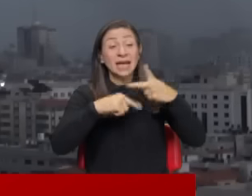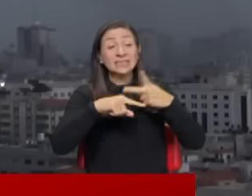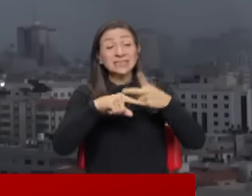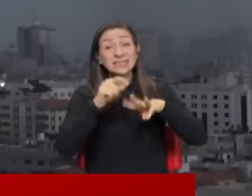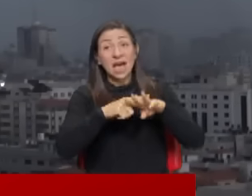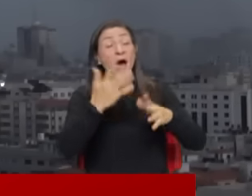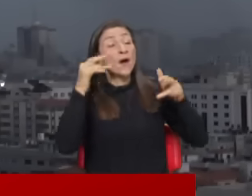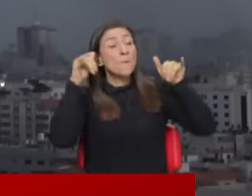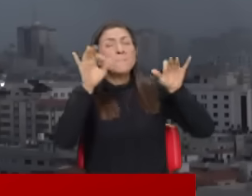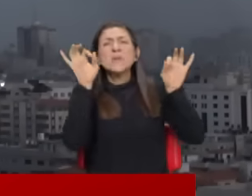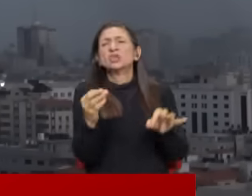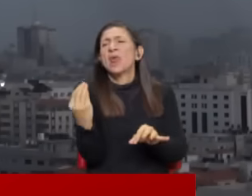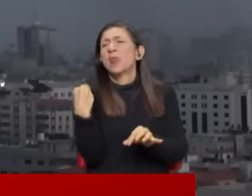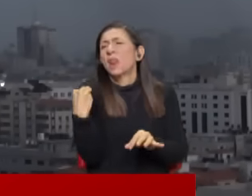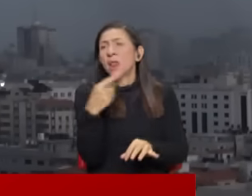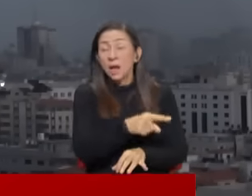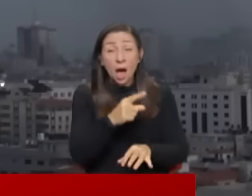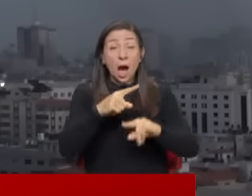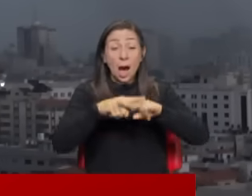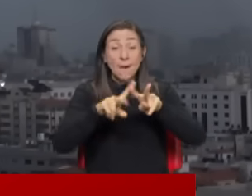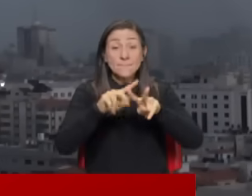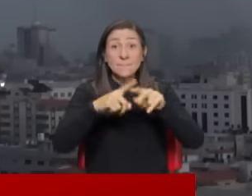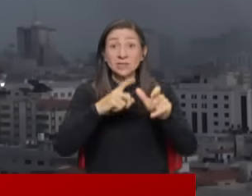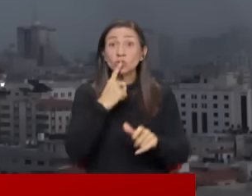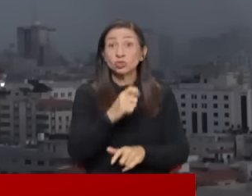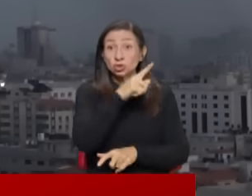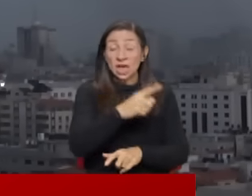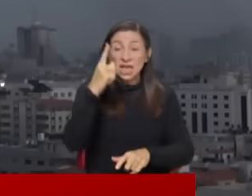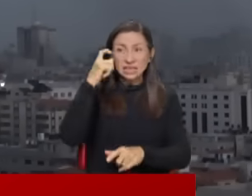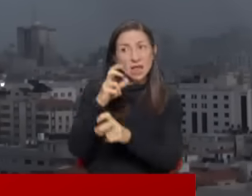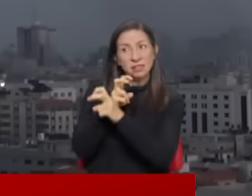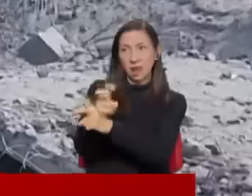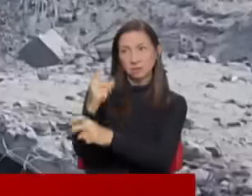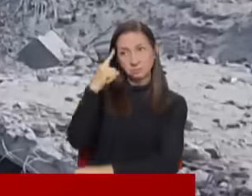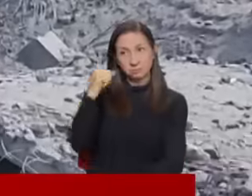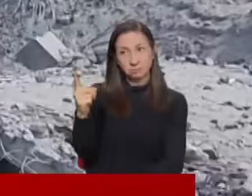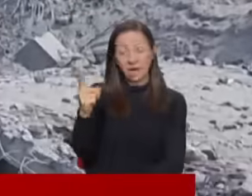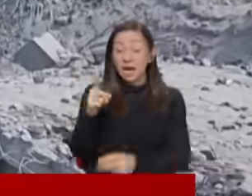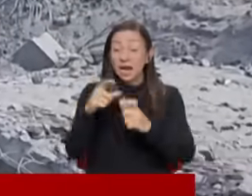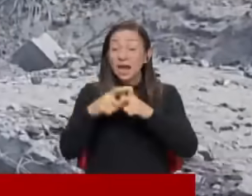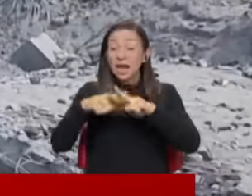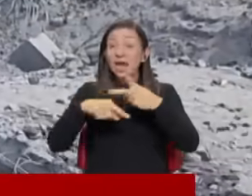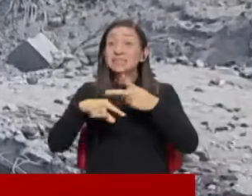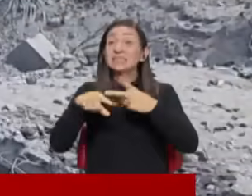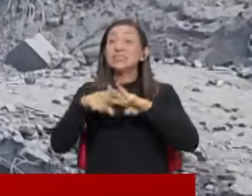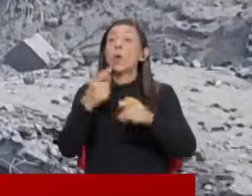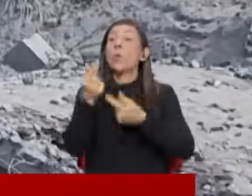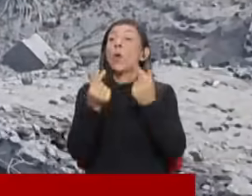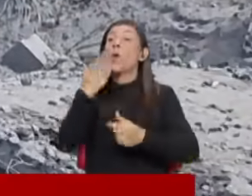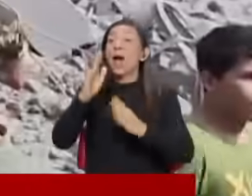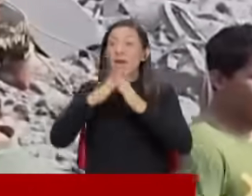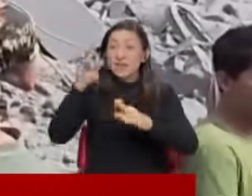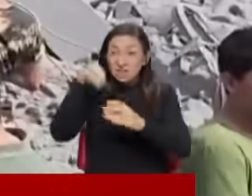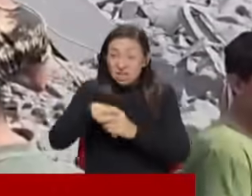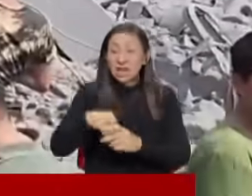saldırıları sadece başlangıç dedi. Hamas'ın sözcüsü Ebu Ubeyde İsrail'i tehdit etti. Gazze'de uyarı yapmadan vurulan her ev